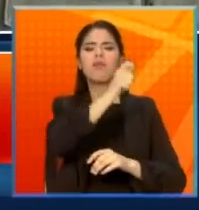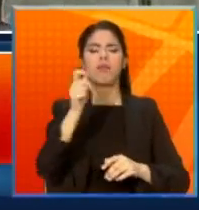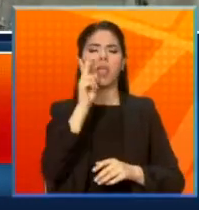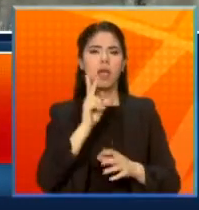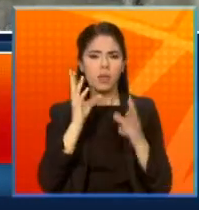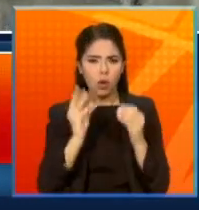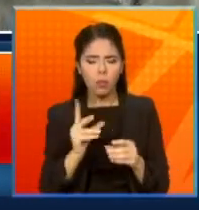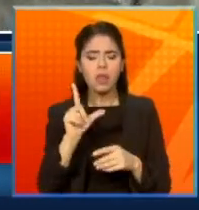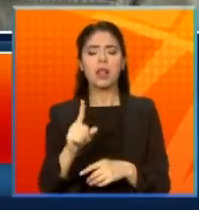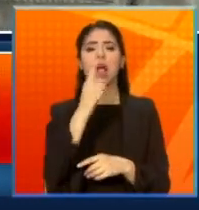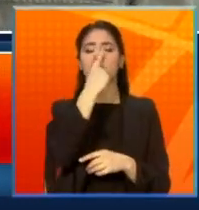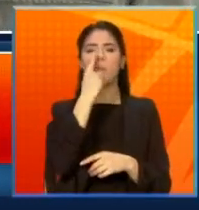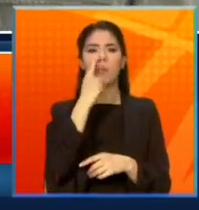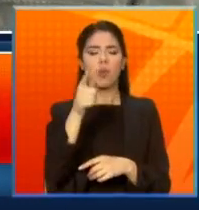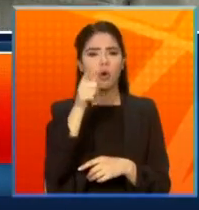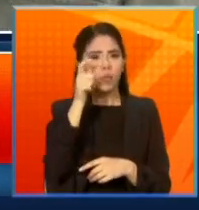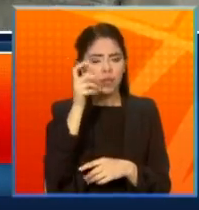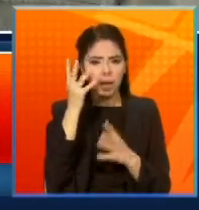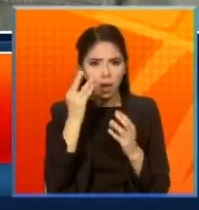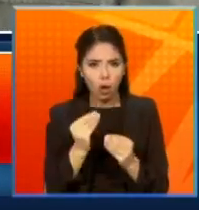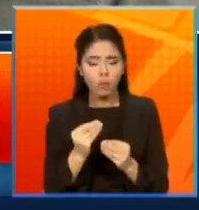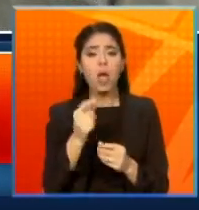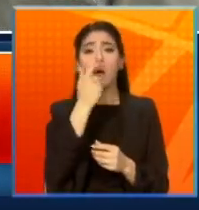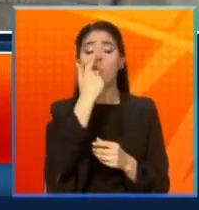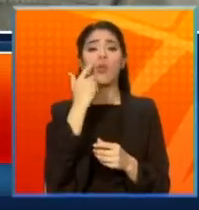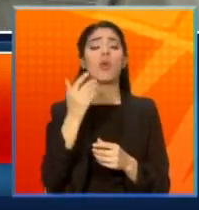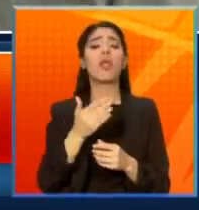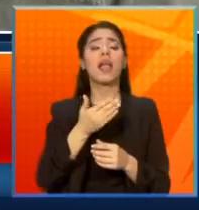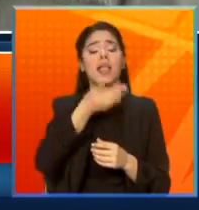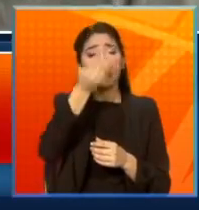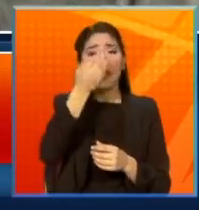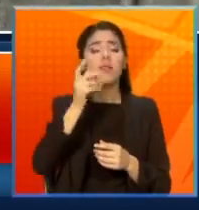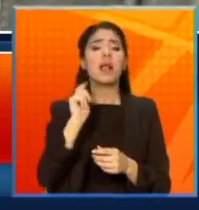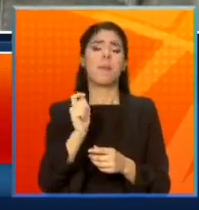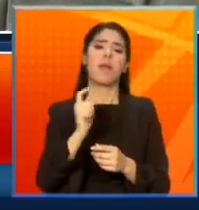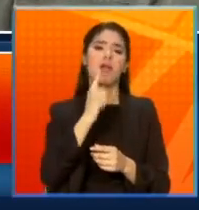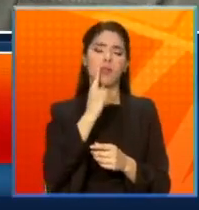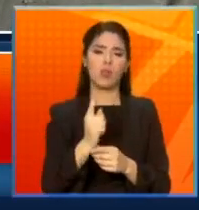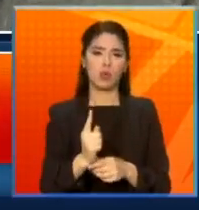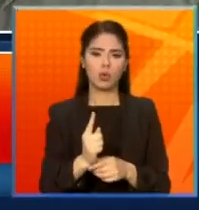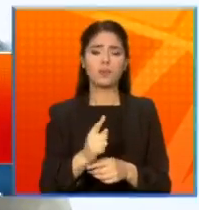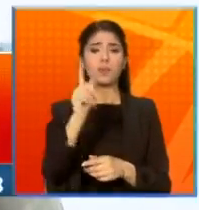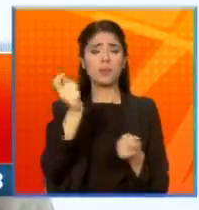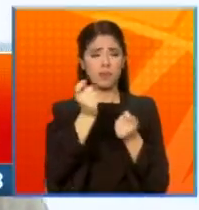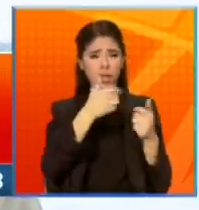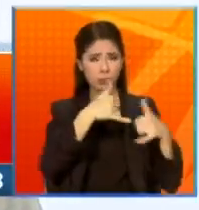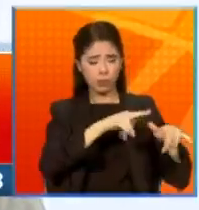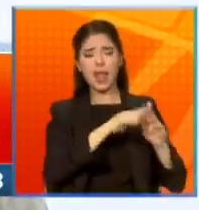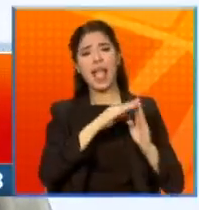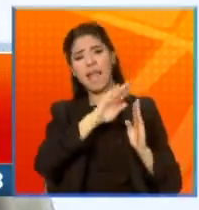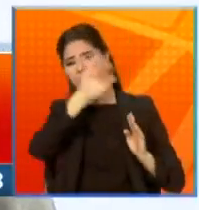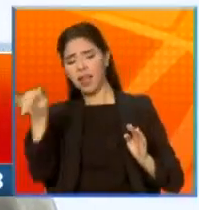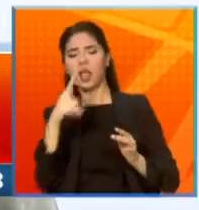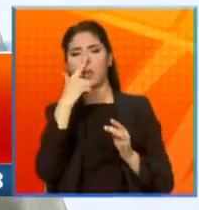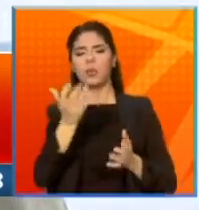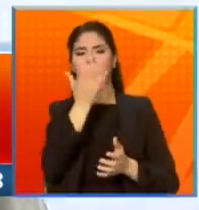Yani yerleşiyor, birikiyor. Onun için burnunu bir kere iyi yıkamak gerekli. Özellikle işten eve geldiğinizde burnunuzu yıkayın. Hava yoluyla bulaştığı